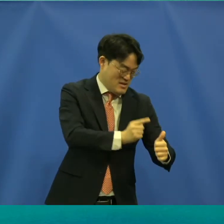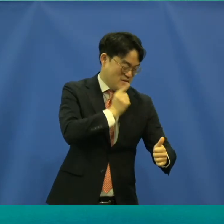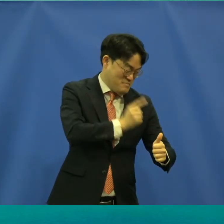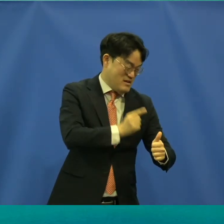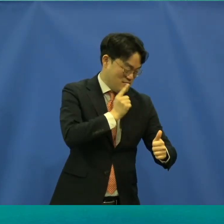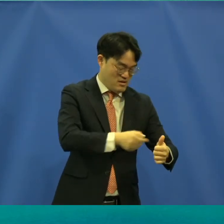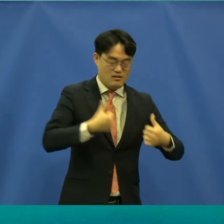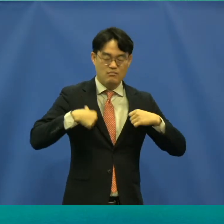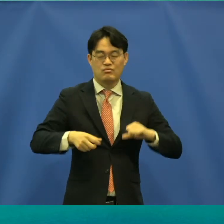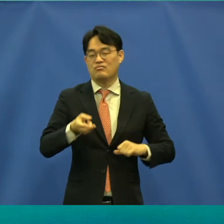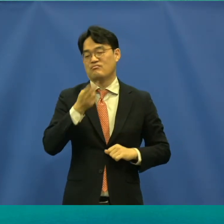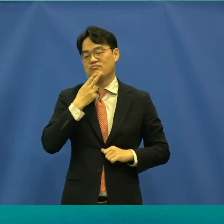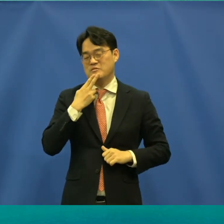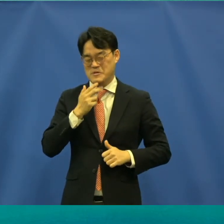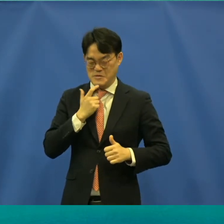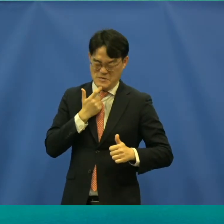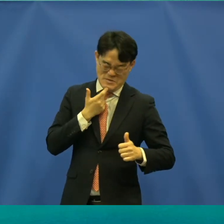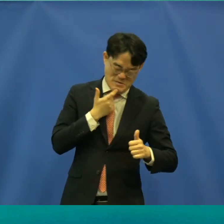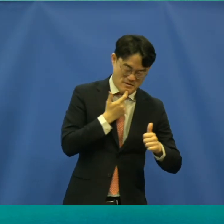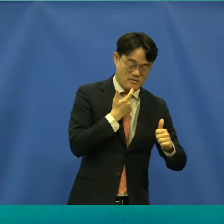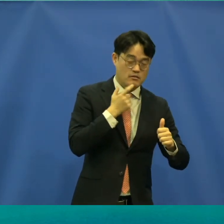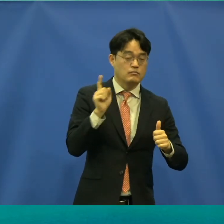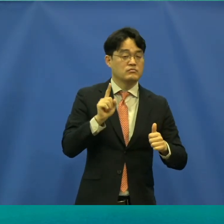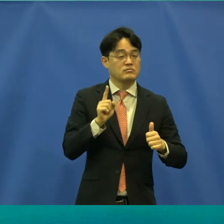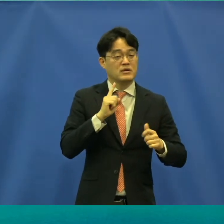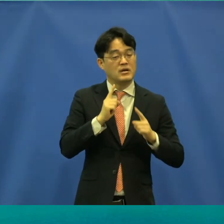그것은 하나님의 의지가 들어있습니다.